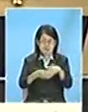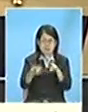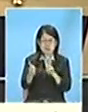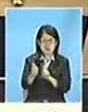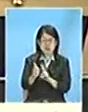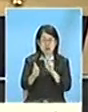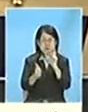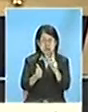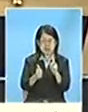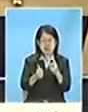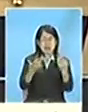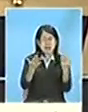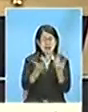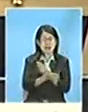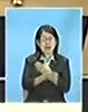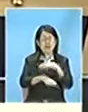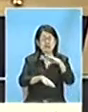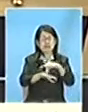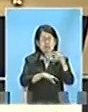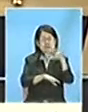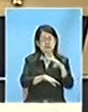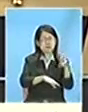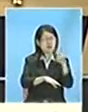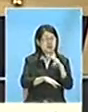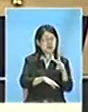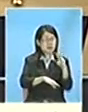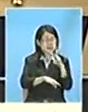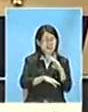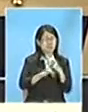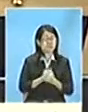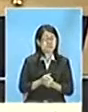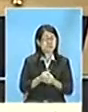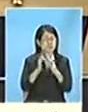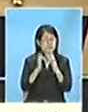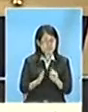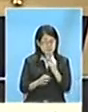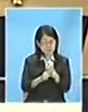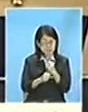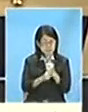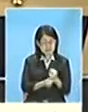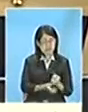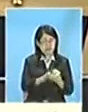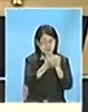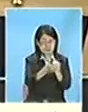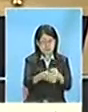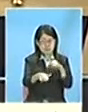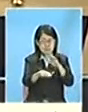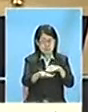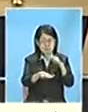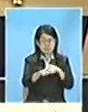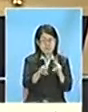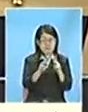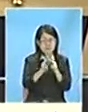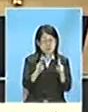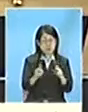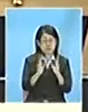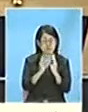คนที่1แทนตำแหน่งที่ว่างค่ะจะได้ชี้ช่วยตามคณะกรรมการที่ประชุมอยู่ที่ห้องงบประมาณด้วยนะค